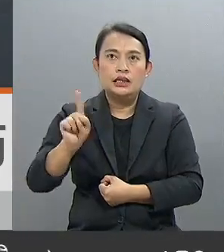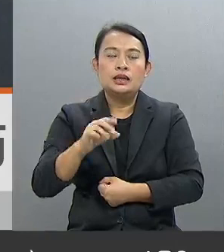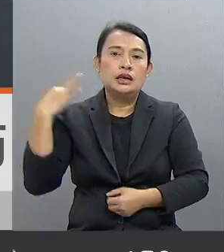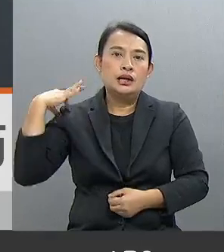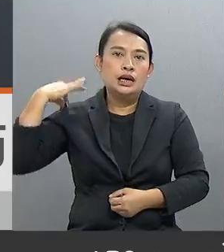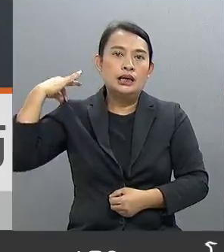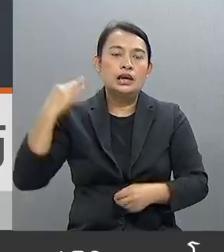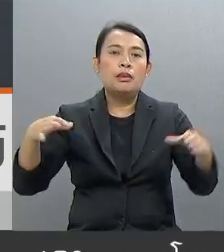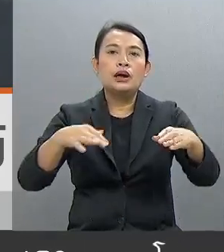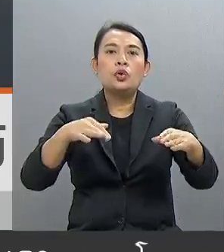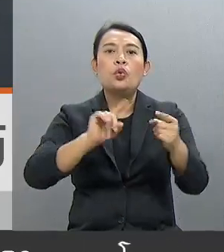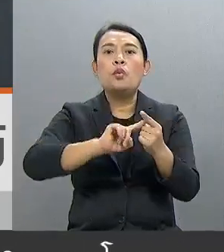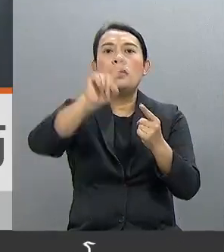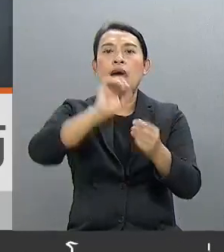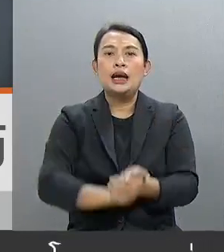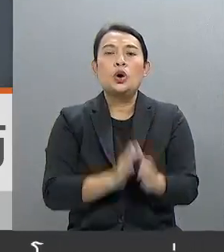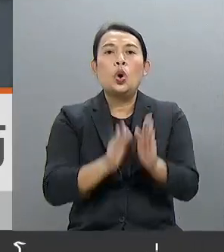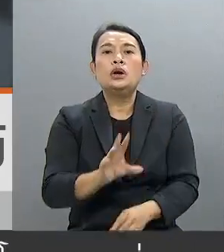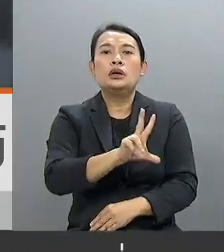ที่พัฒนาโดยมหาวิทยาลัยอิมพีเรียลคอลเลจออฟลอนดอนในประเทศอังกฤษถูกนำไปฉีดให้กับอาสาสมัครสุดแรกมีประมาณ300